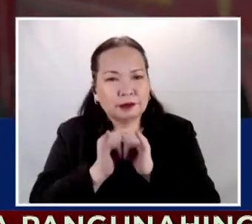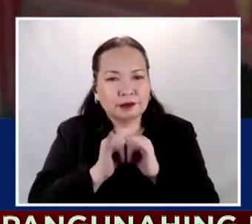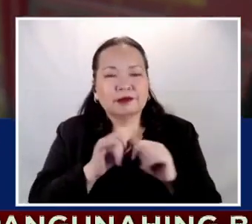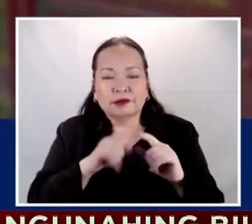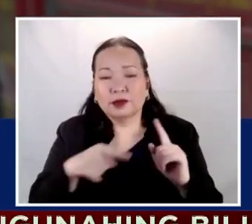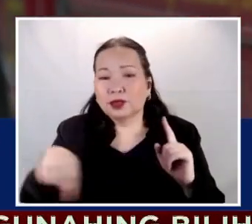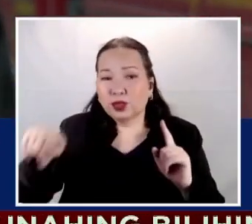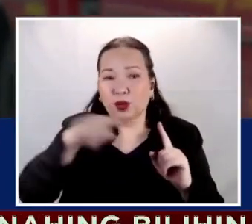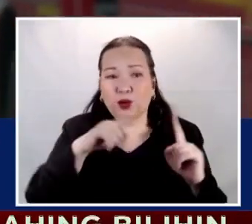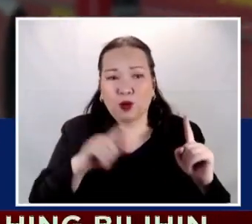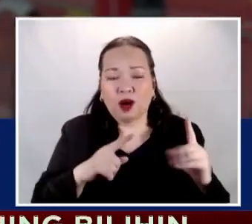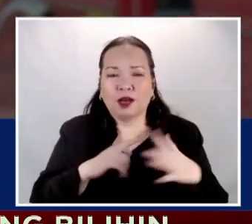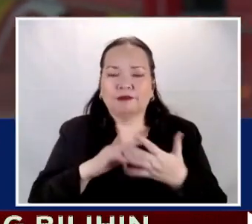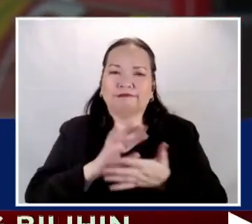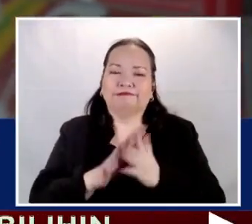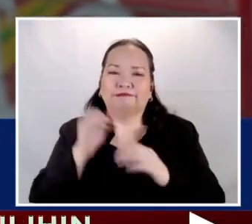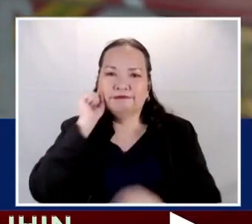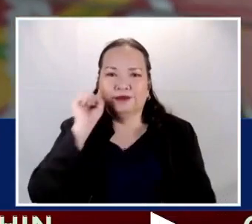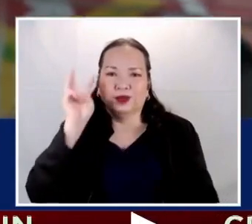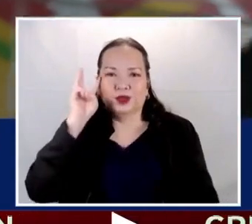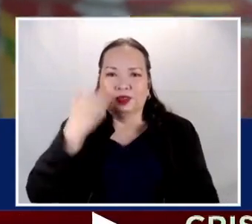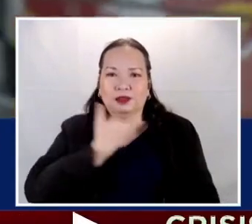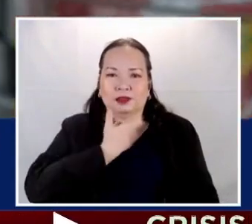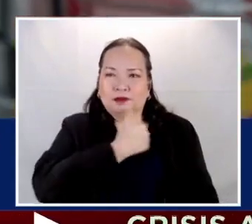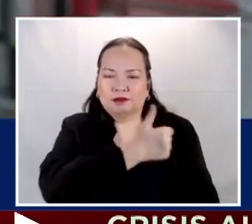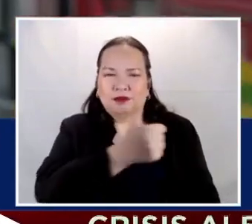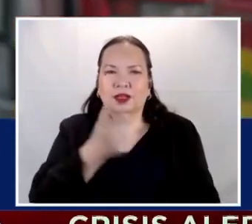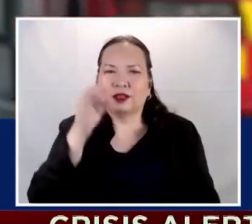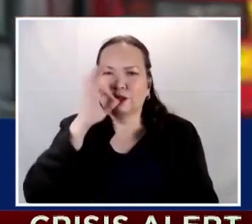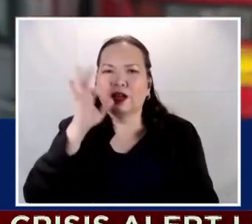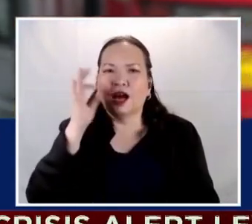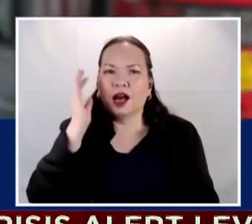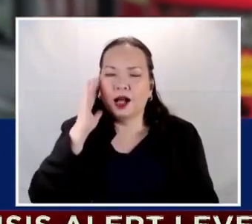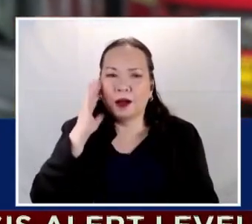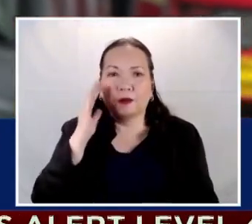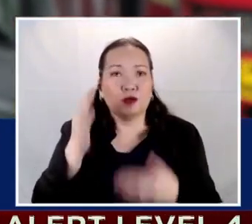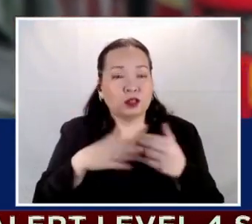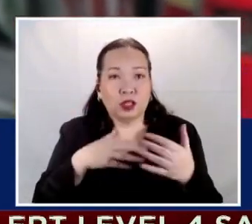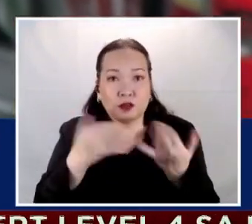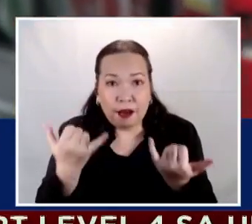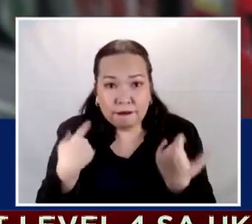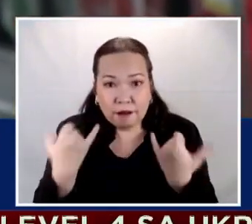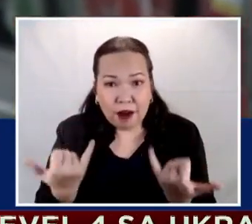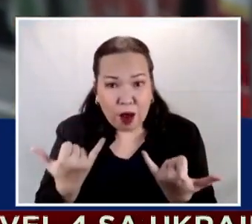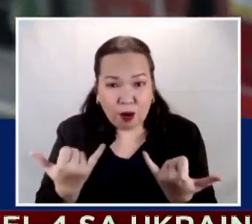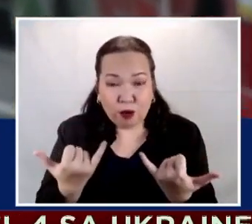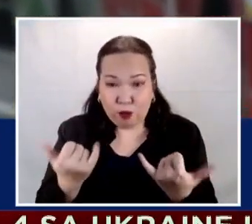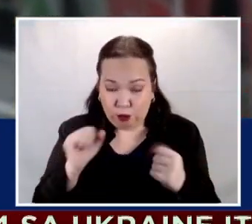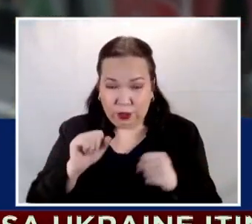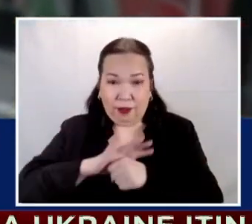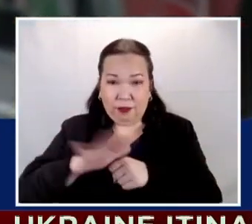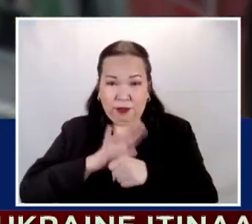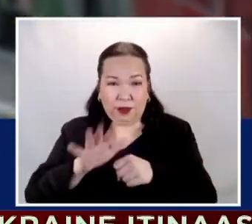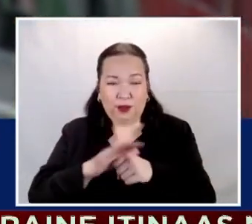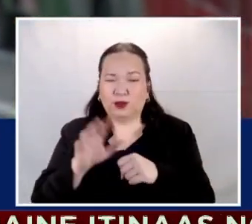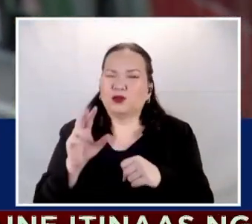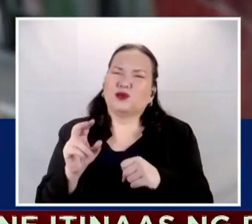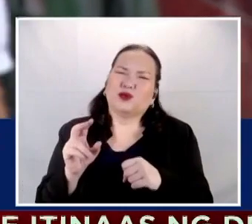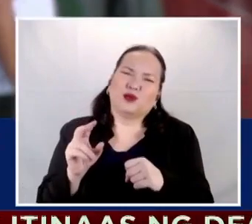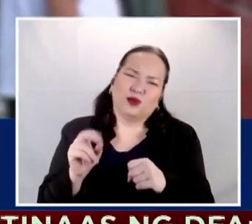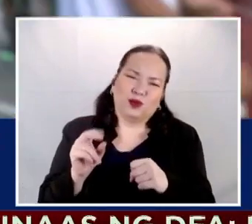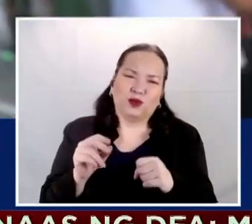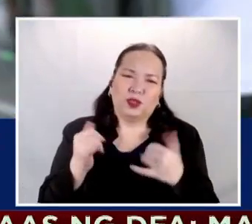ring panggising sa mga Pilipino na anuman ang alam natin sa ngayon ay hindi pa rin sapat dahil marami pa ang